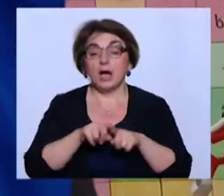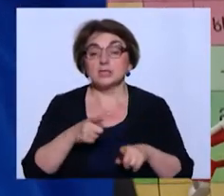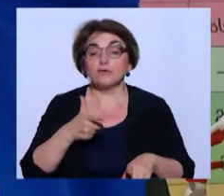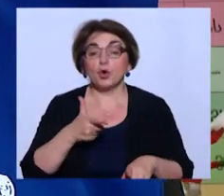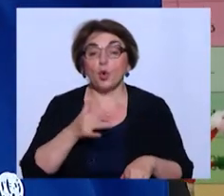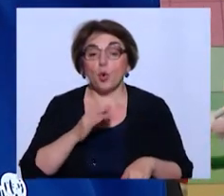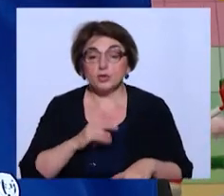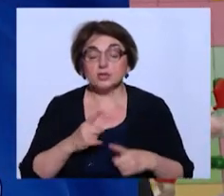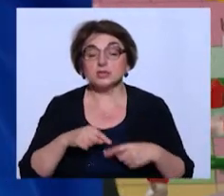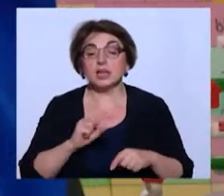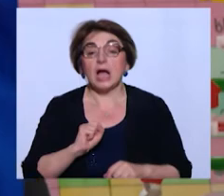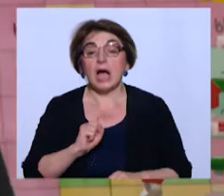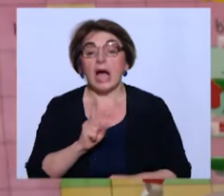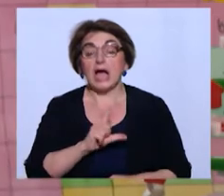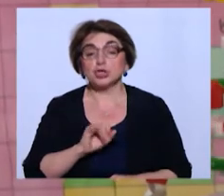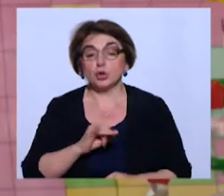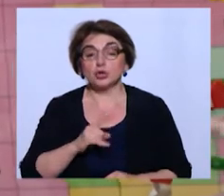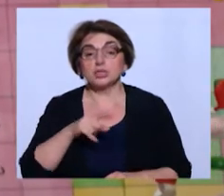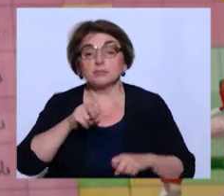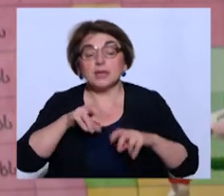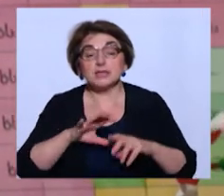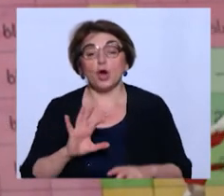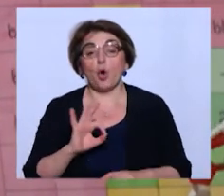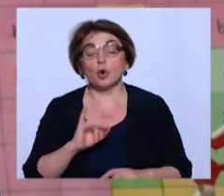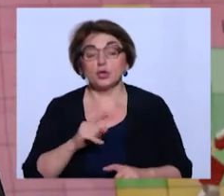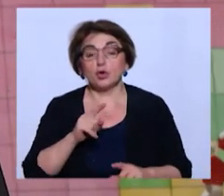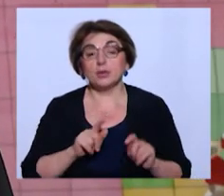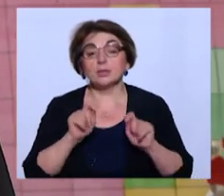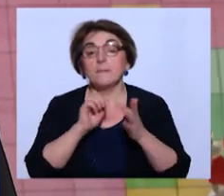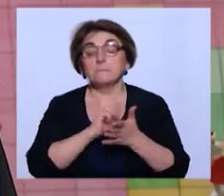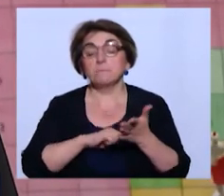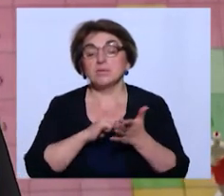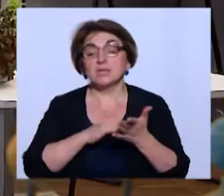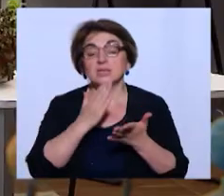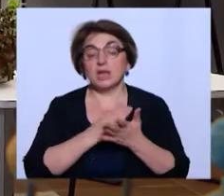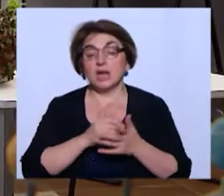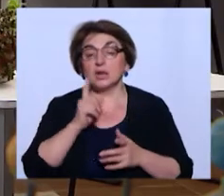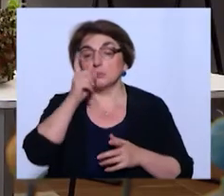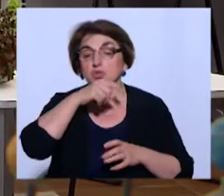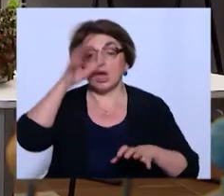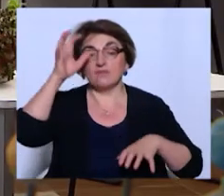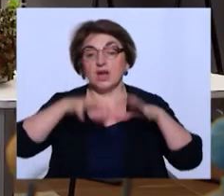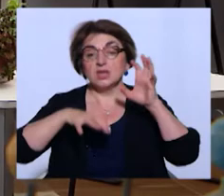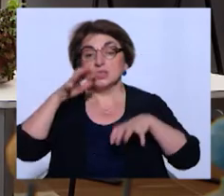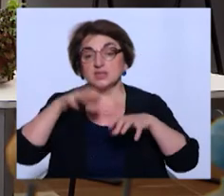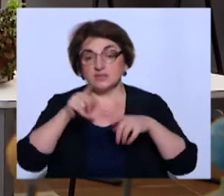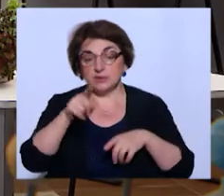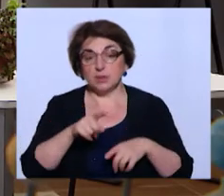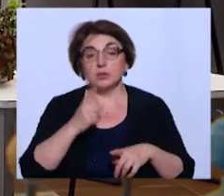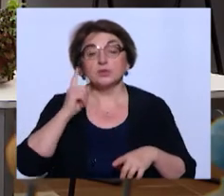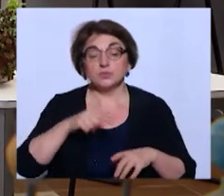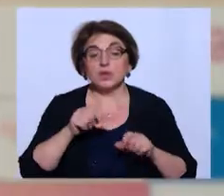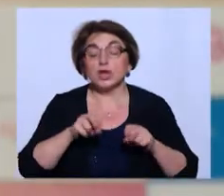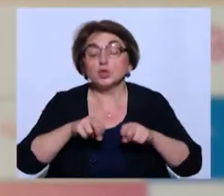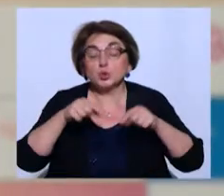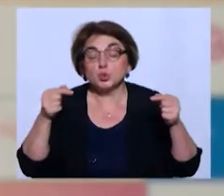აზოტის ოქსიდები გამოიყოფა, რომელიც ქმნის მჟავა წვიმების წარმოქმნის საშიშროებას. და მჟავა წვიმები გავლენას